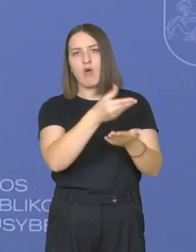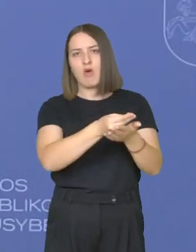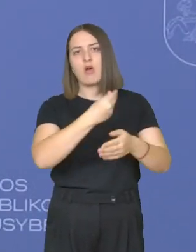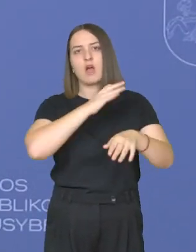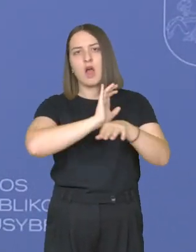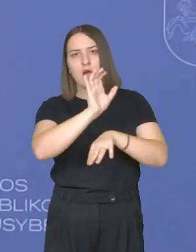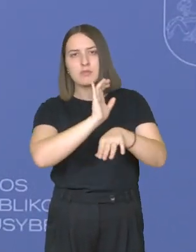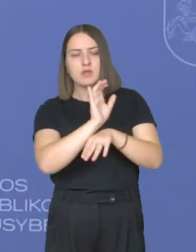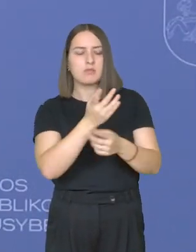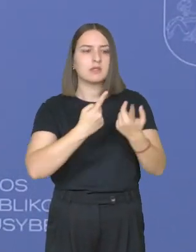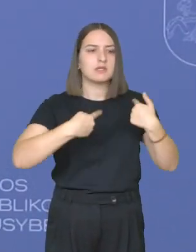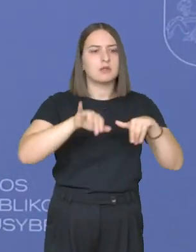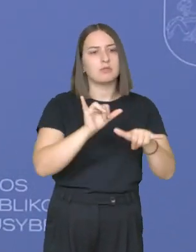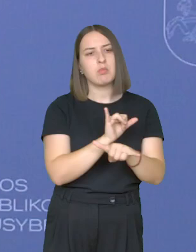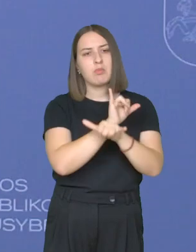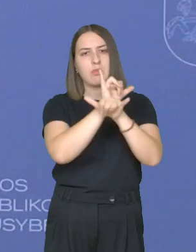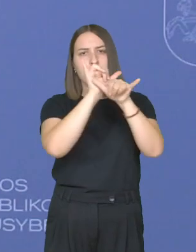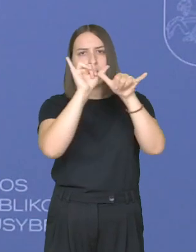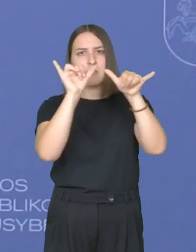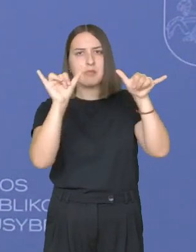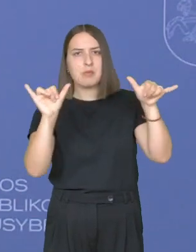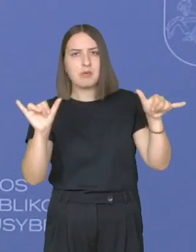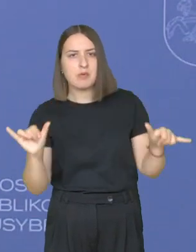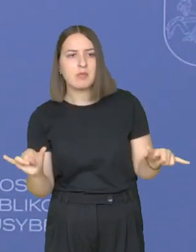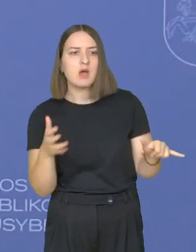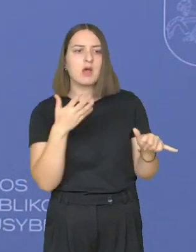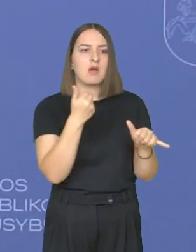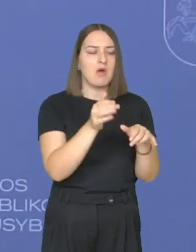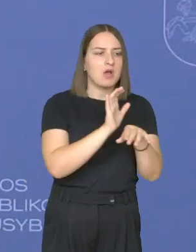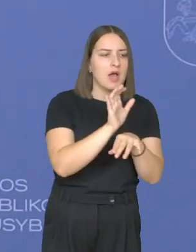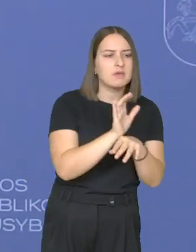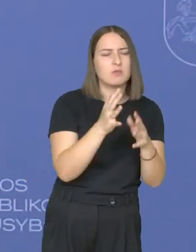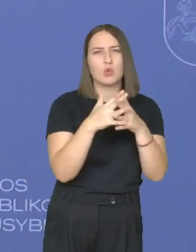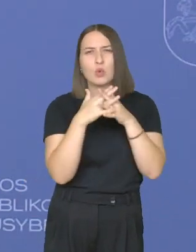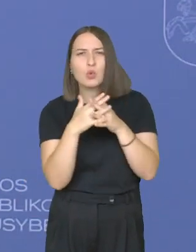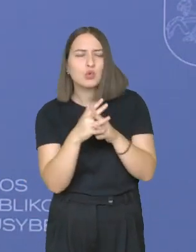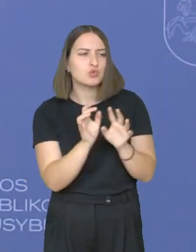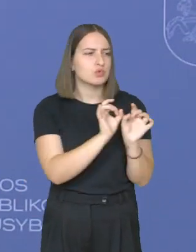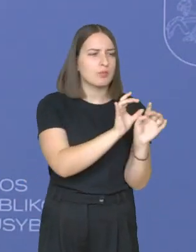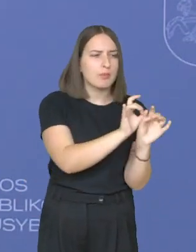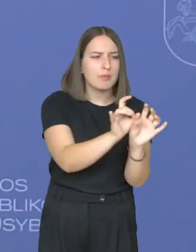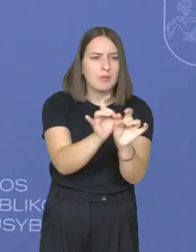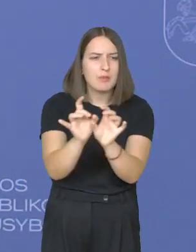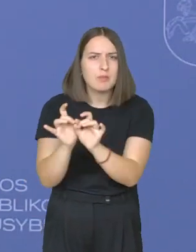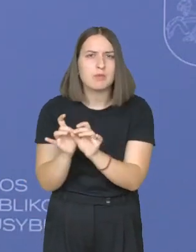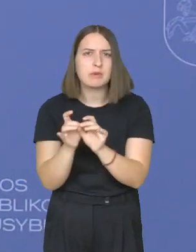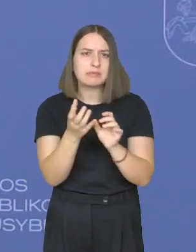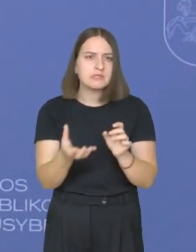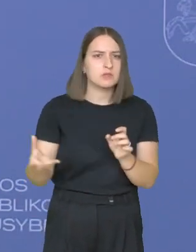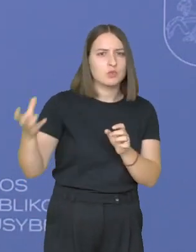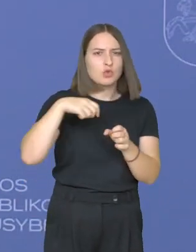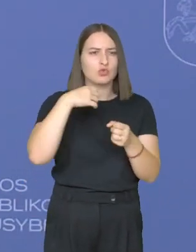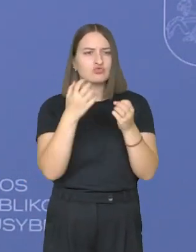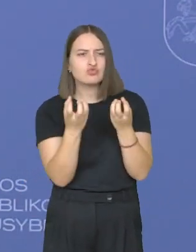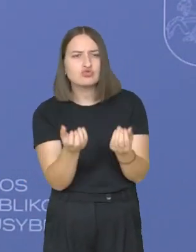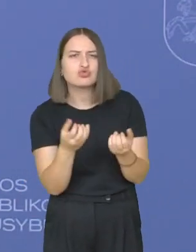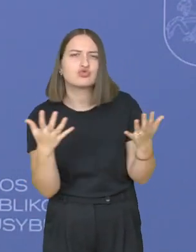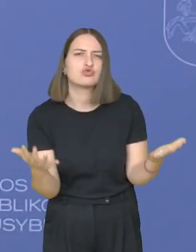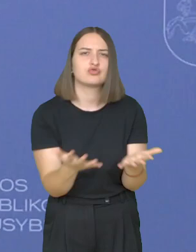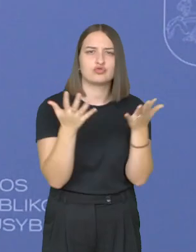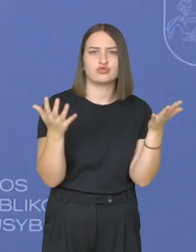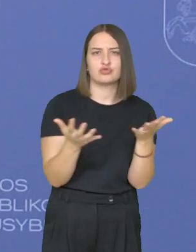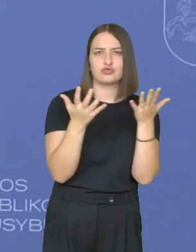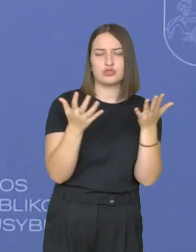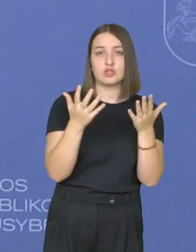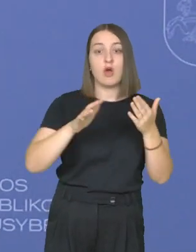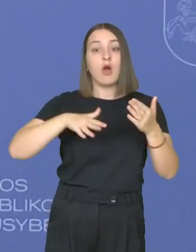investuotojų plėsti gamybos asortimentą didinti gamybos apimtis ir matyt ateityje galima bus kalbėti ir